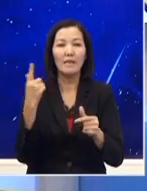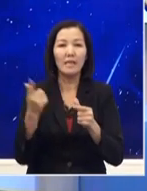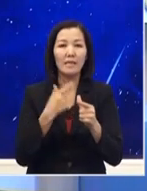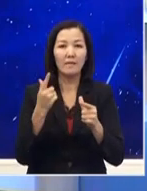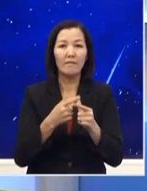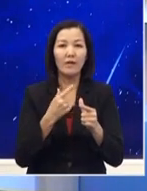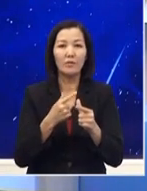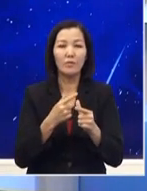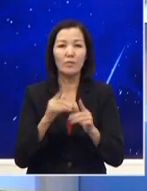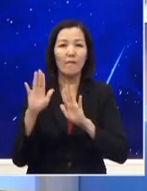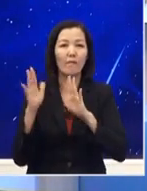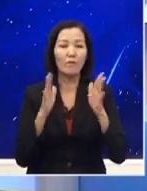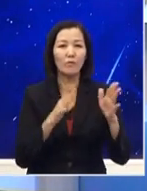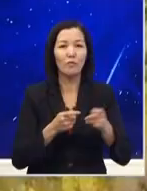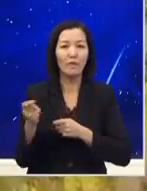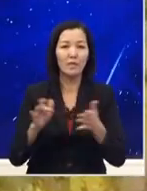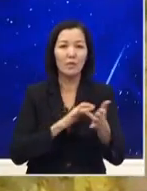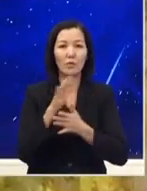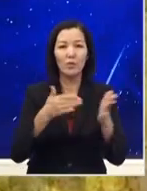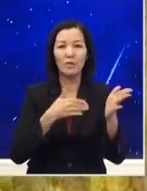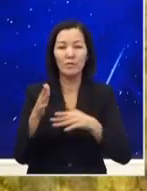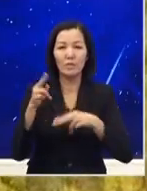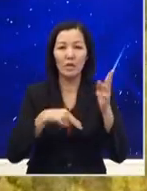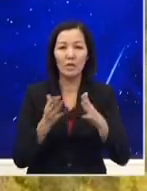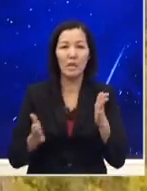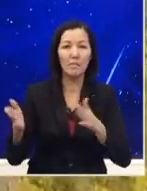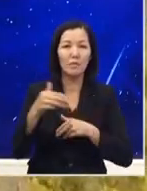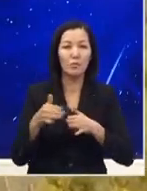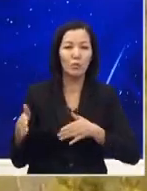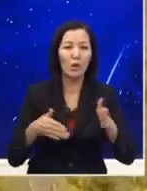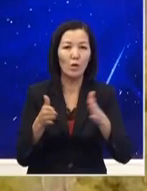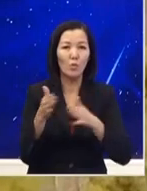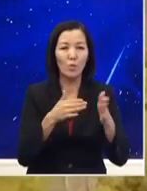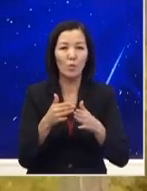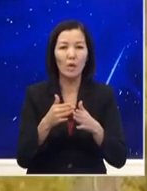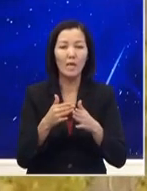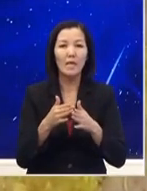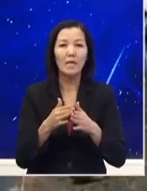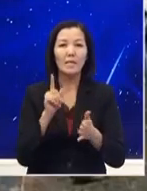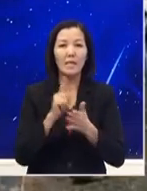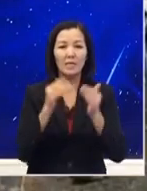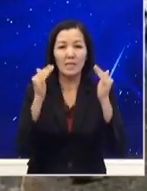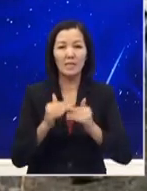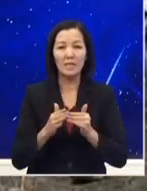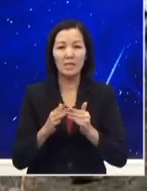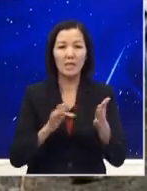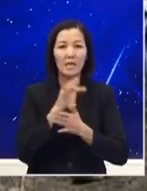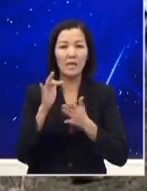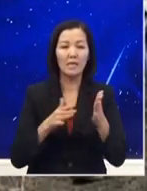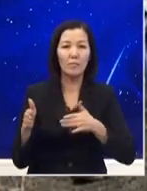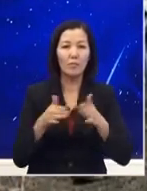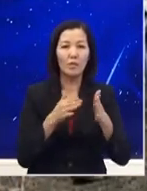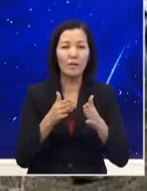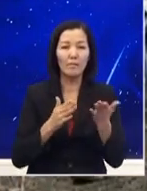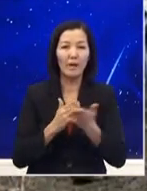называемую перевалочную рощу власти города намерены строить объездную дорогу. Транспортная развязка должна снизить напряжение на городских